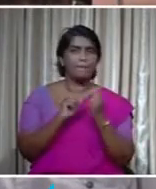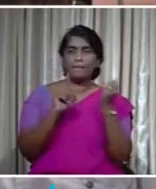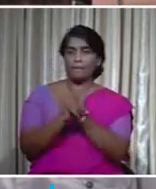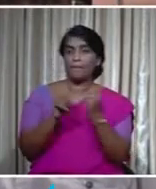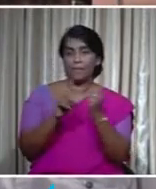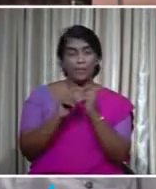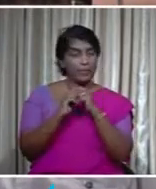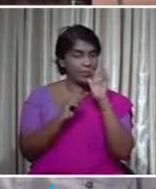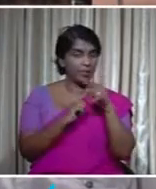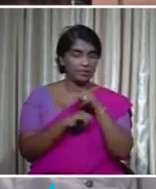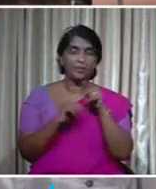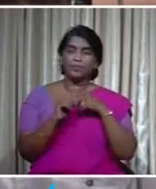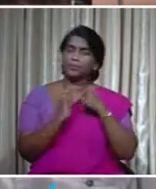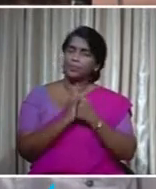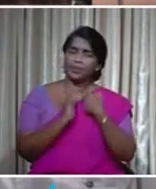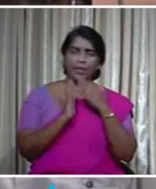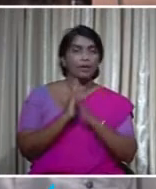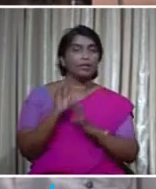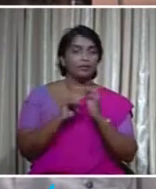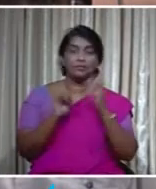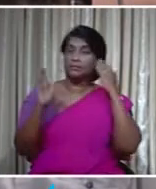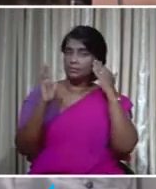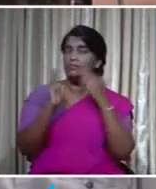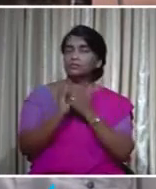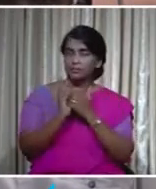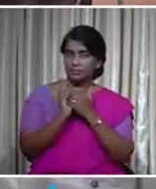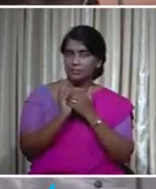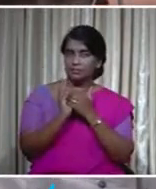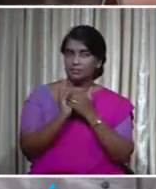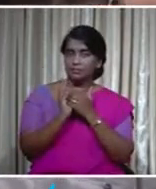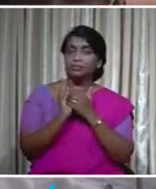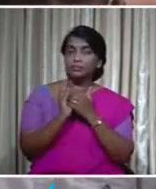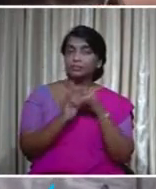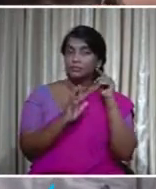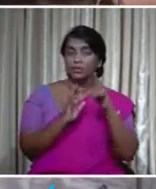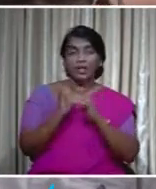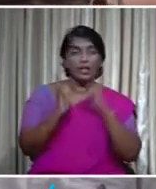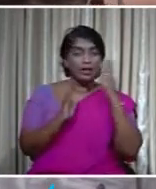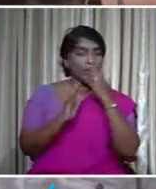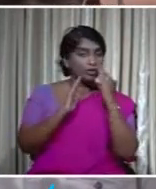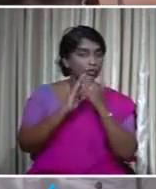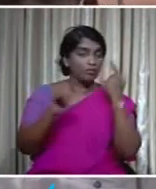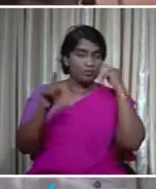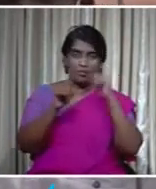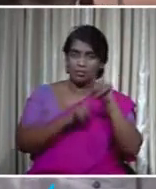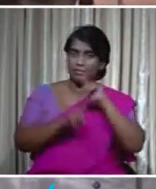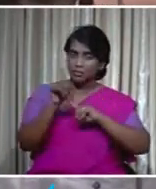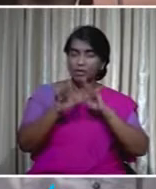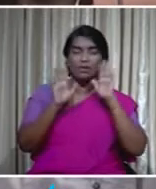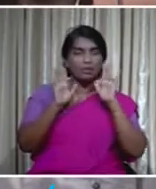அவர்கள் நீங்கள் உரையாற்றுகிற பொழுது இந்த தேசிய பாடசாலைகளுடைய பெருமை பற்றி சொன்னீர்கள், நல்ல விடயம். ஆனால் ஒரு